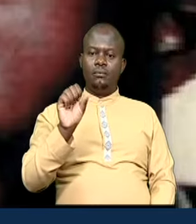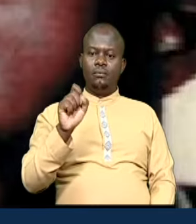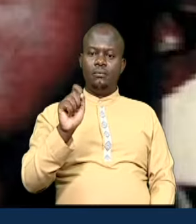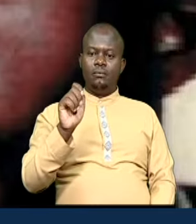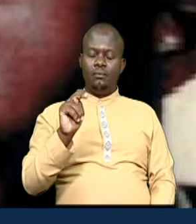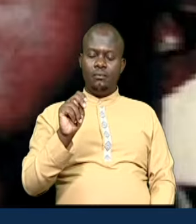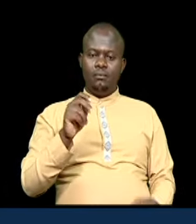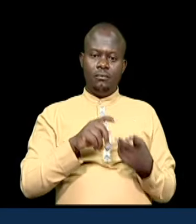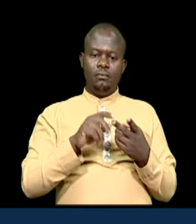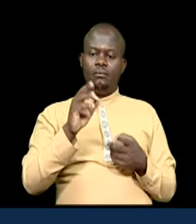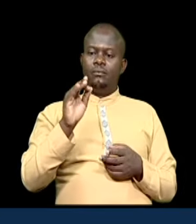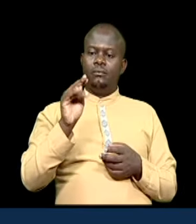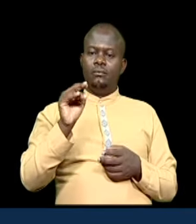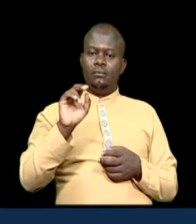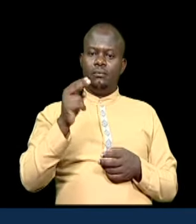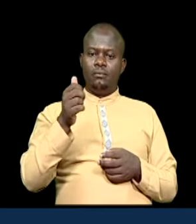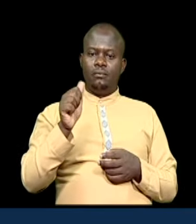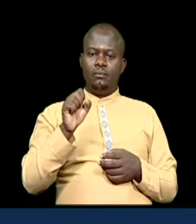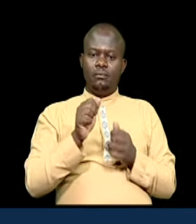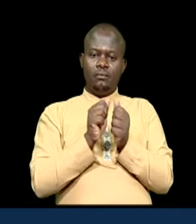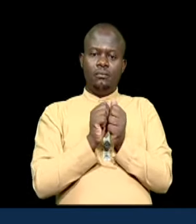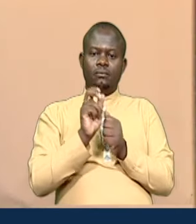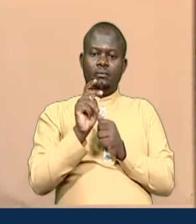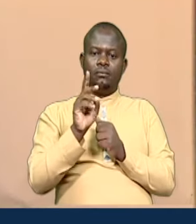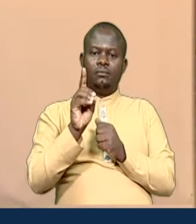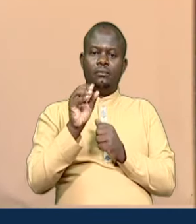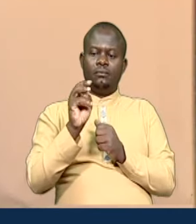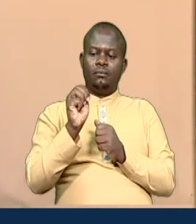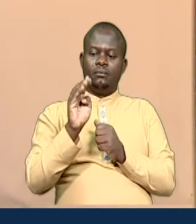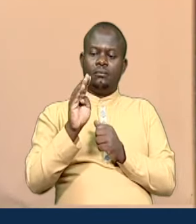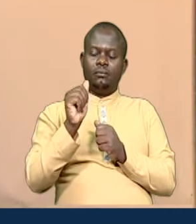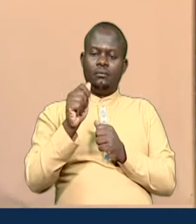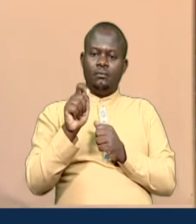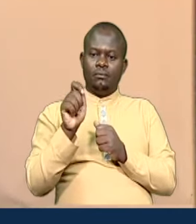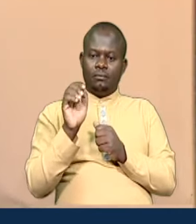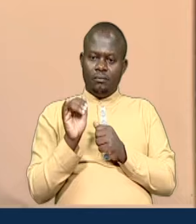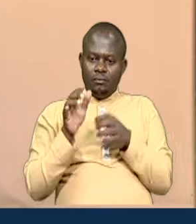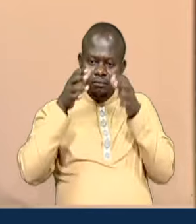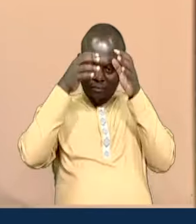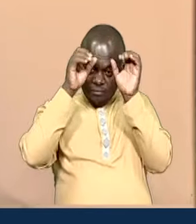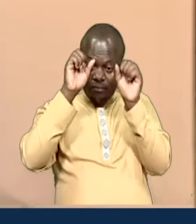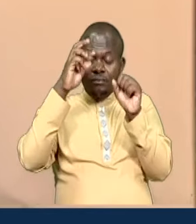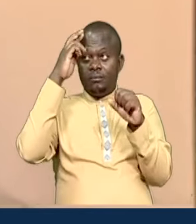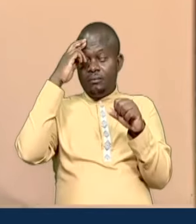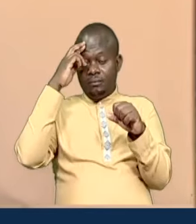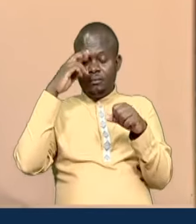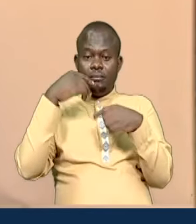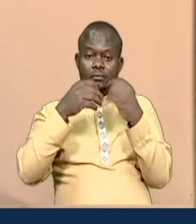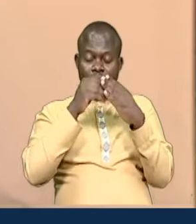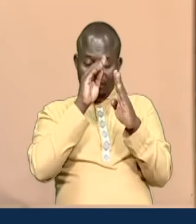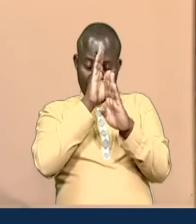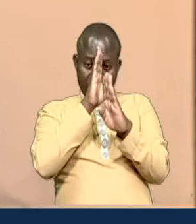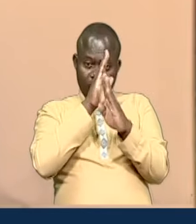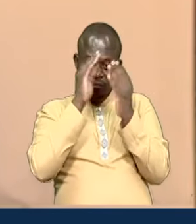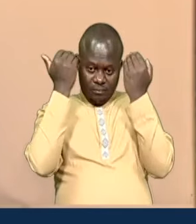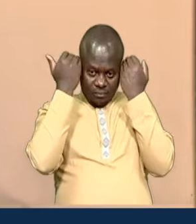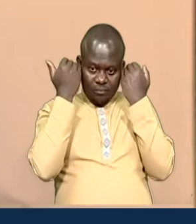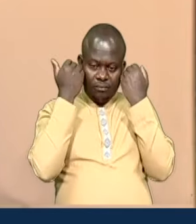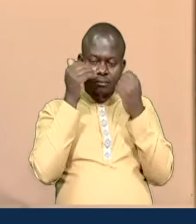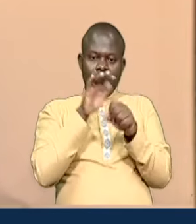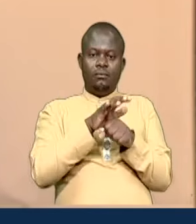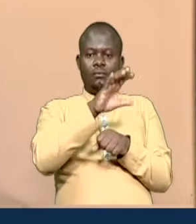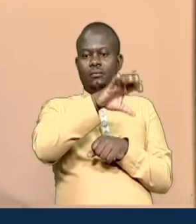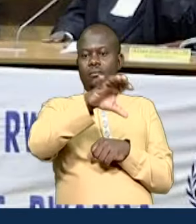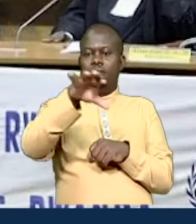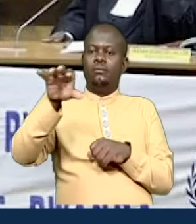Phineas Munyarugarama na Aloyse Ndimbati. Kuri Perezida wa Ibuka, abakomeje kwihisha ubutabera baracyari benshi hirya no hino ku isi,